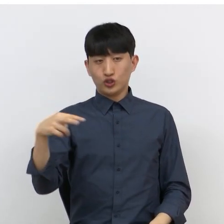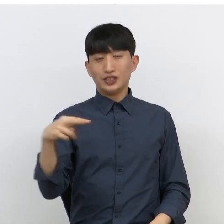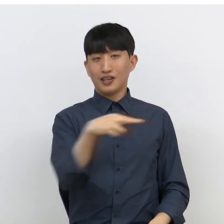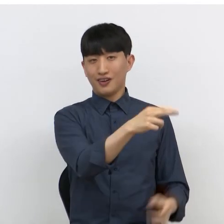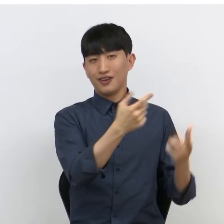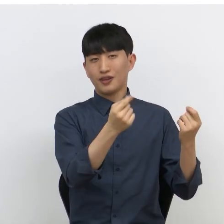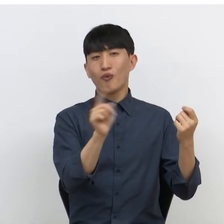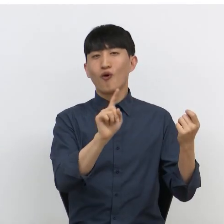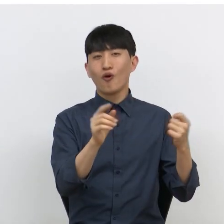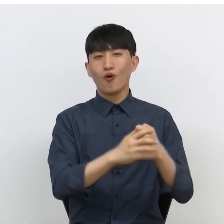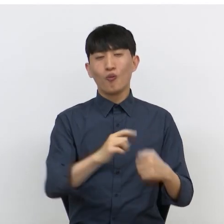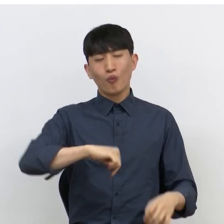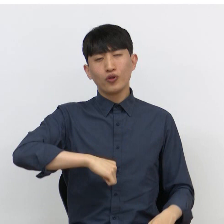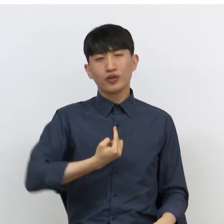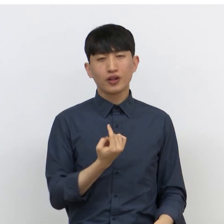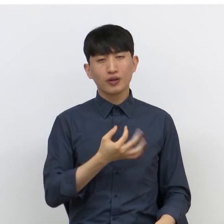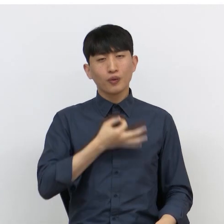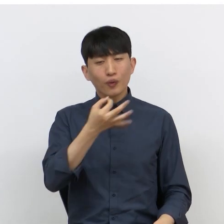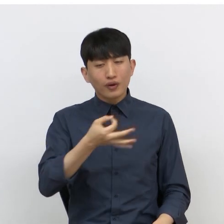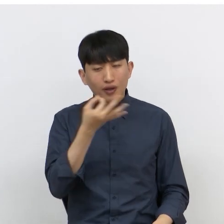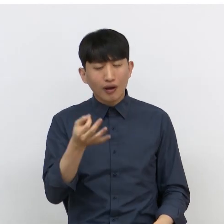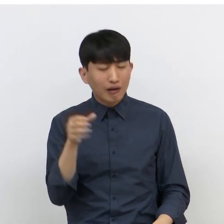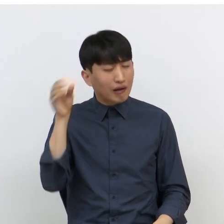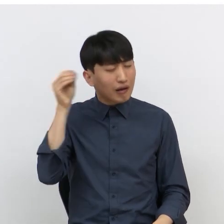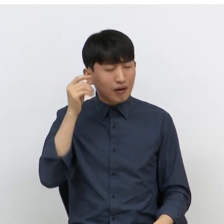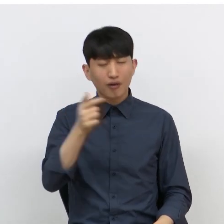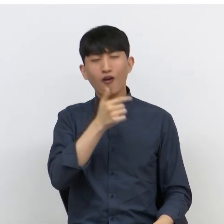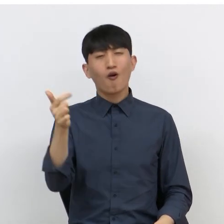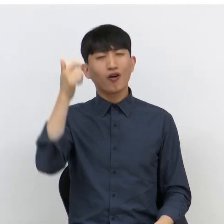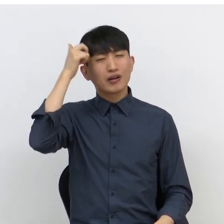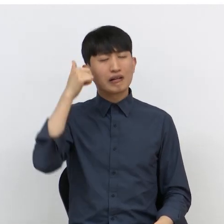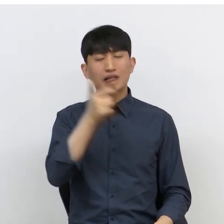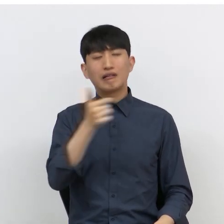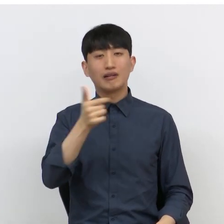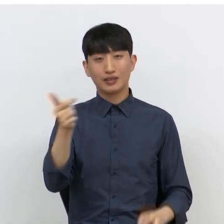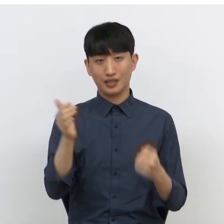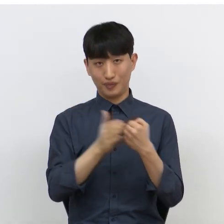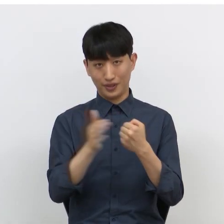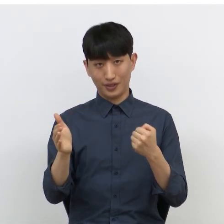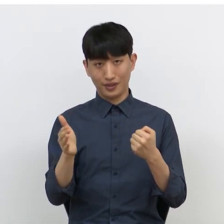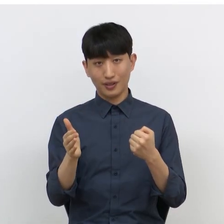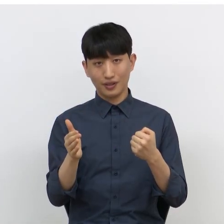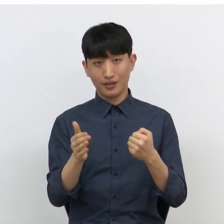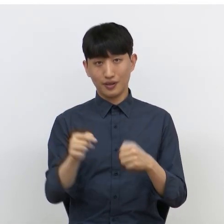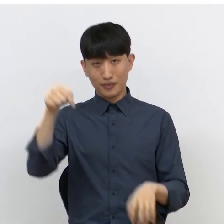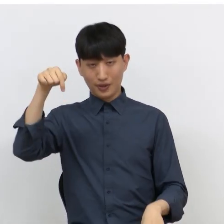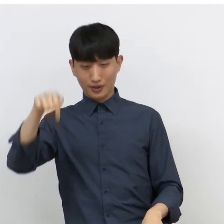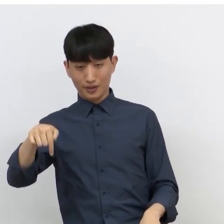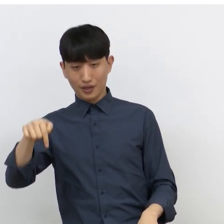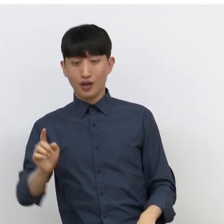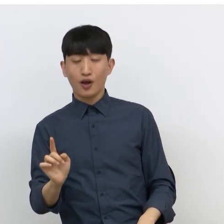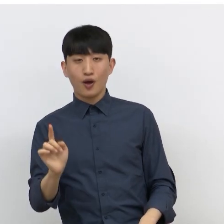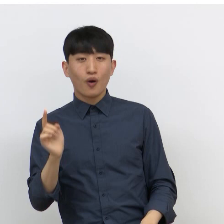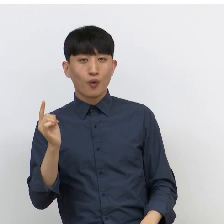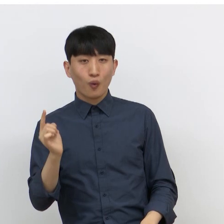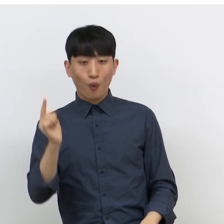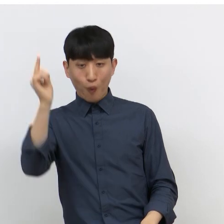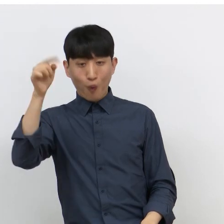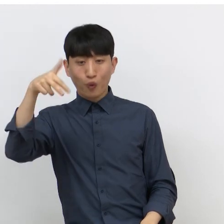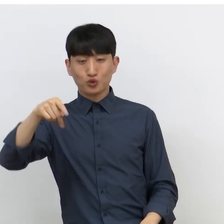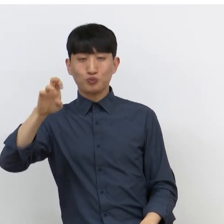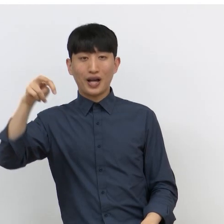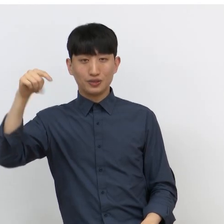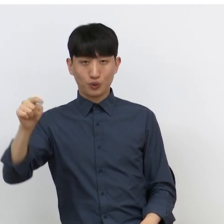자신의 목소리가 소음이 크다라고 하거나 그럼 이렇게 할 수가 있고, 그 다음에 밑에 것은 고주파수 쪽으로 올렸죠. 이런 경우는 말소리